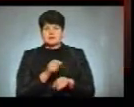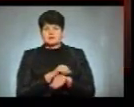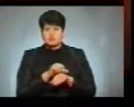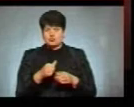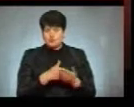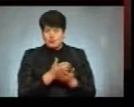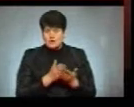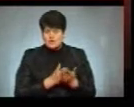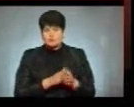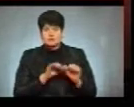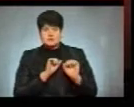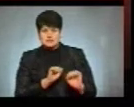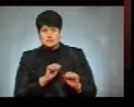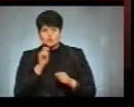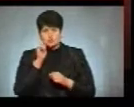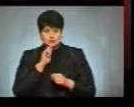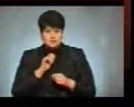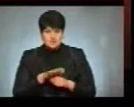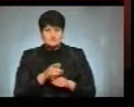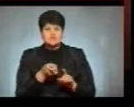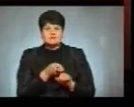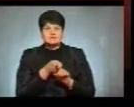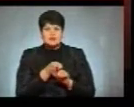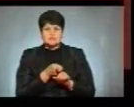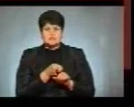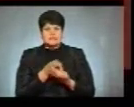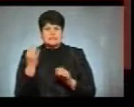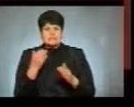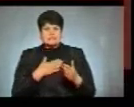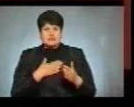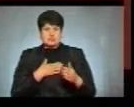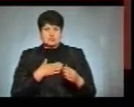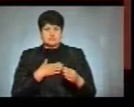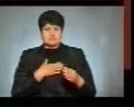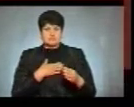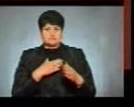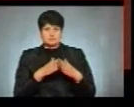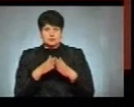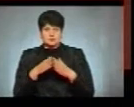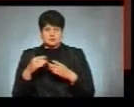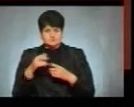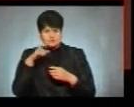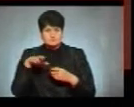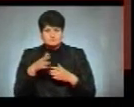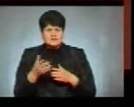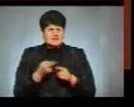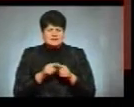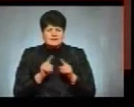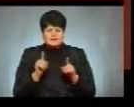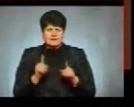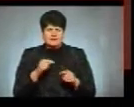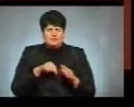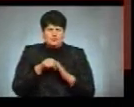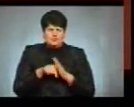країни, вона якимось чином відображається на інтересах наших партнерів. І це так само важлива річ. Тобто не тільки для внутрішньої потреби, але й